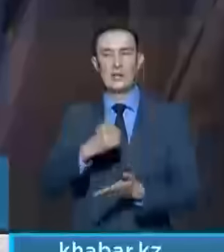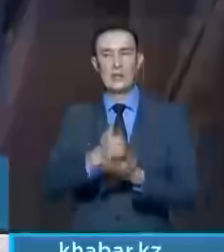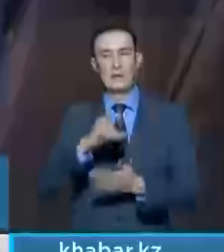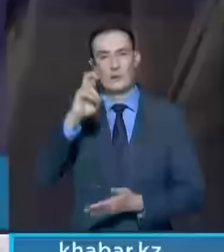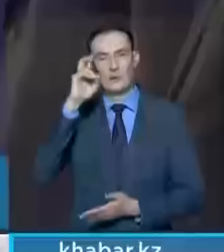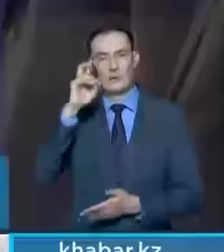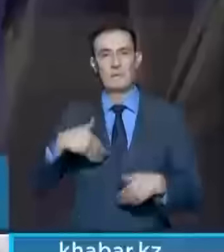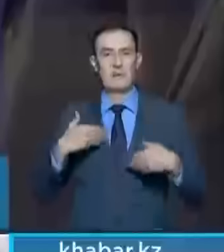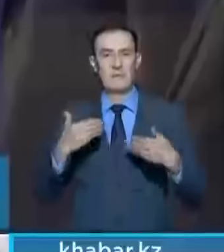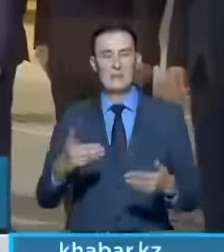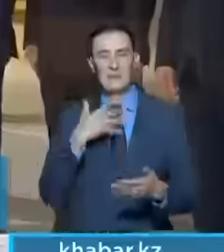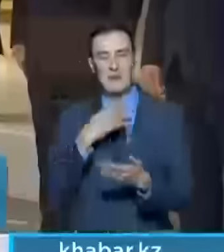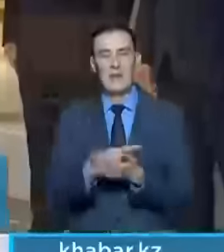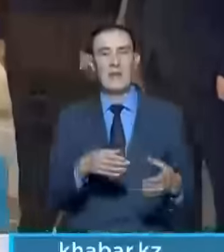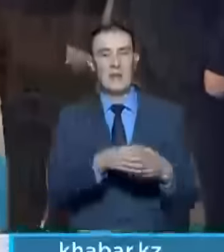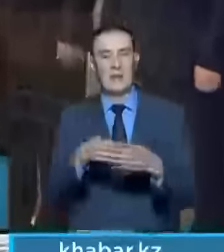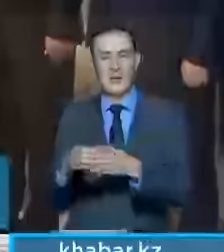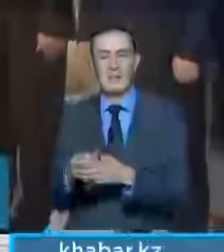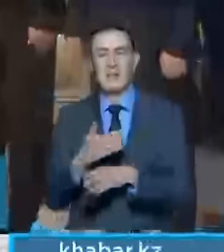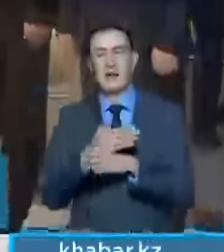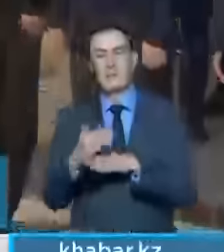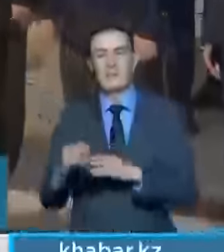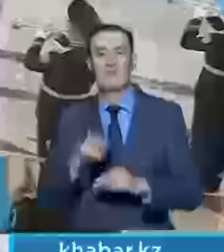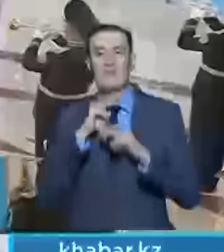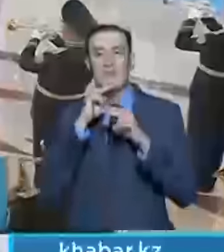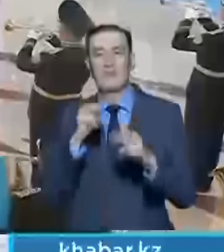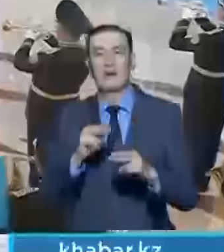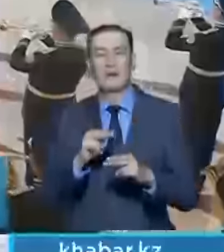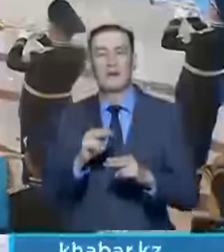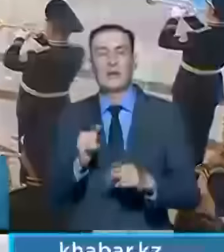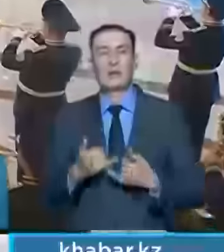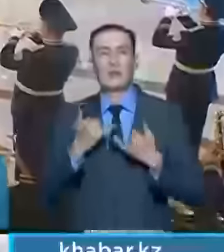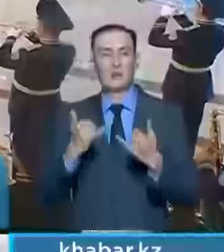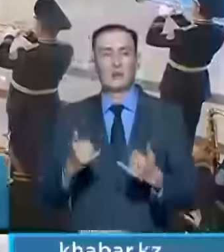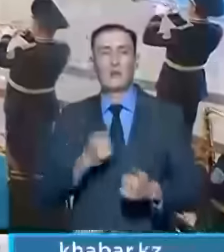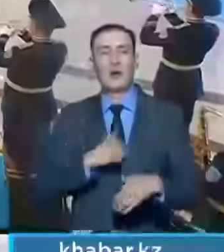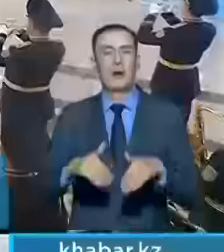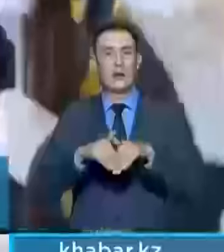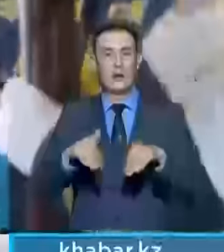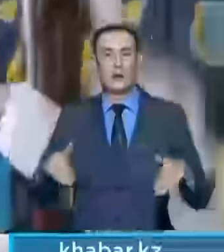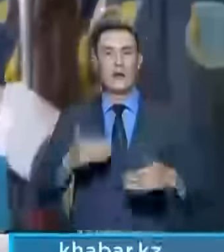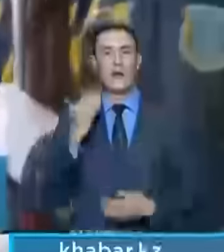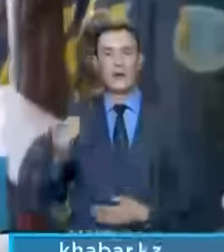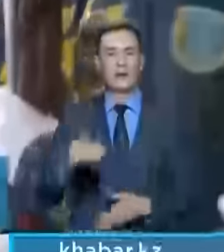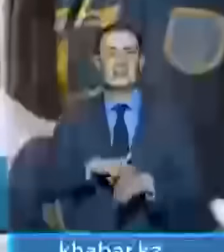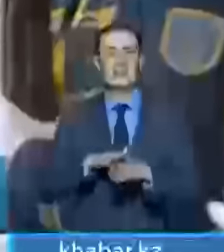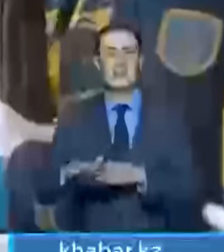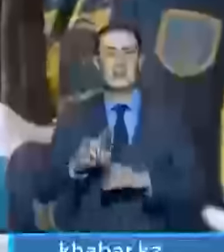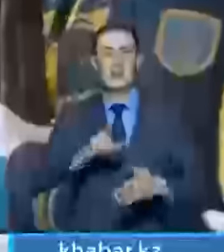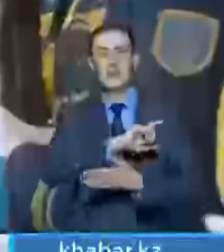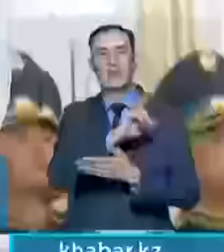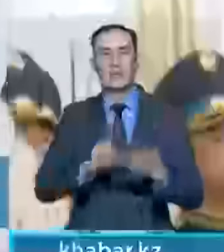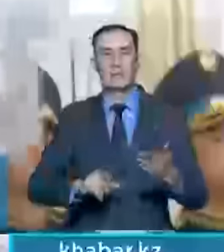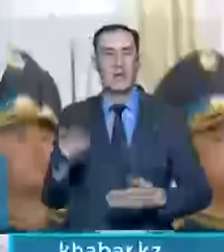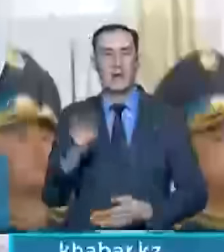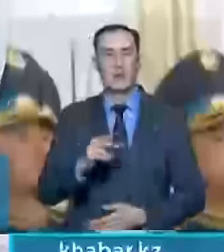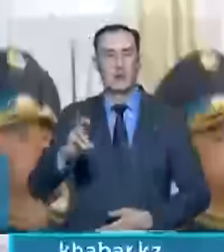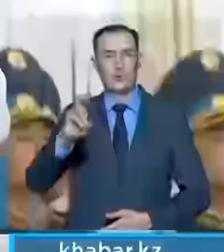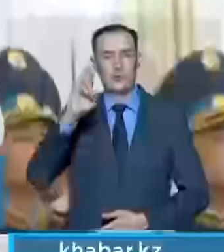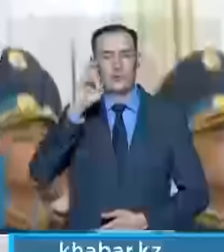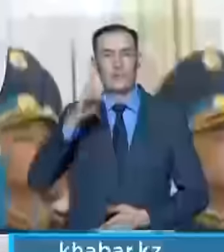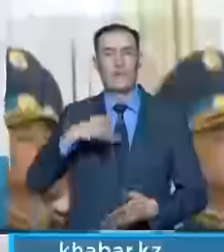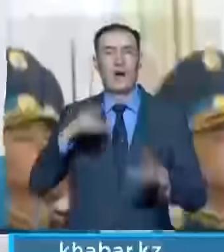государств приветствуют свои делегации, а после все внимание прессы на почетном карауле. Именно они исполняют гимны двух стран. И в